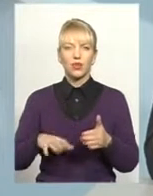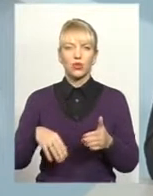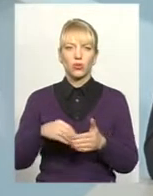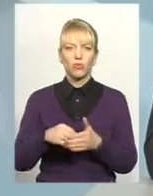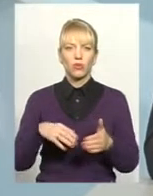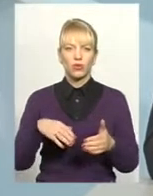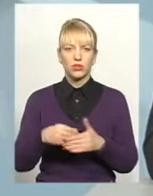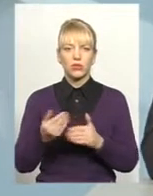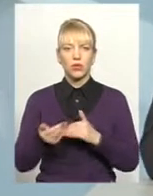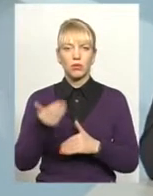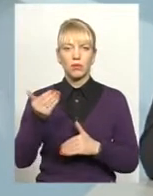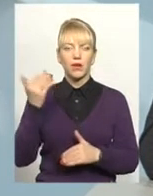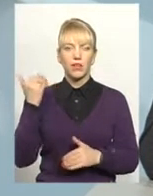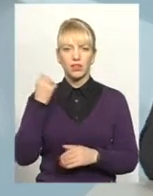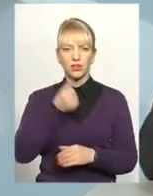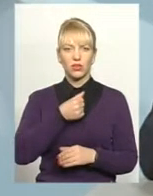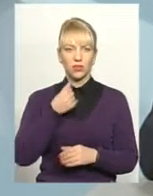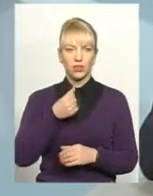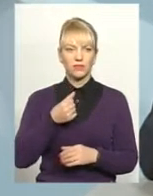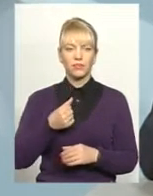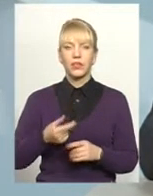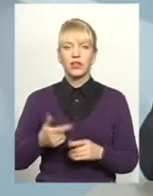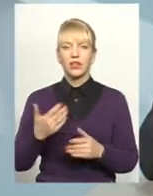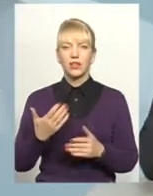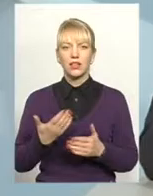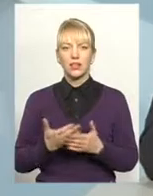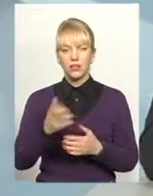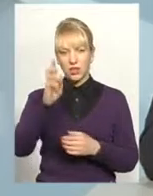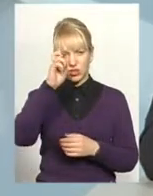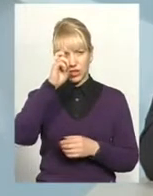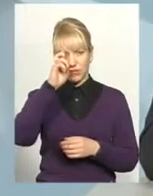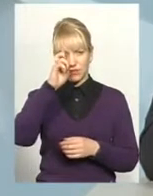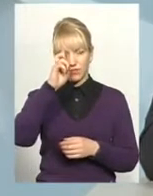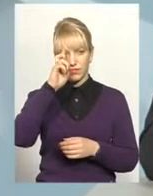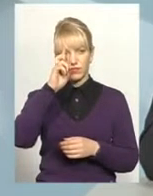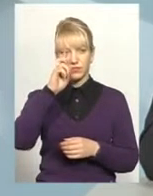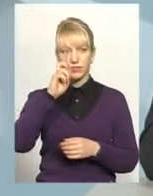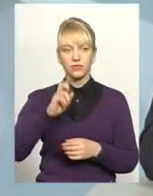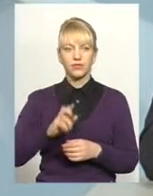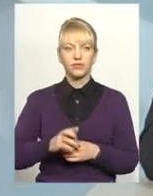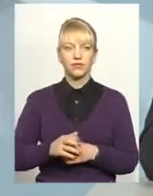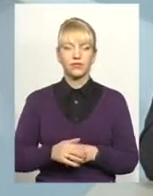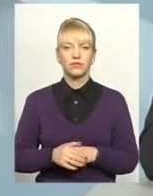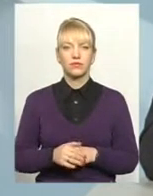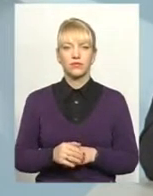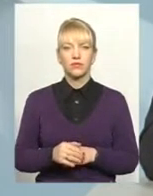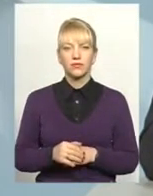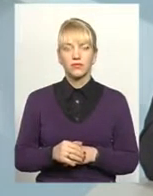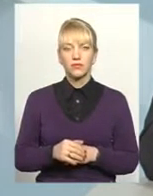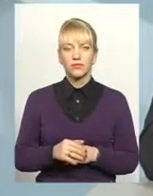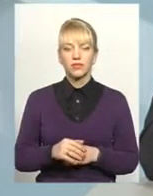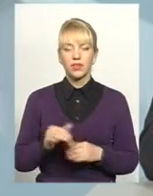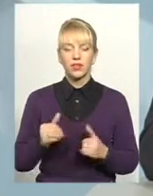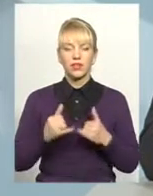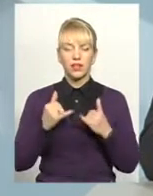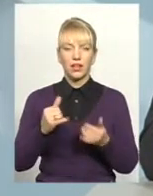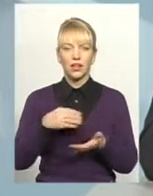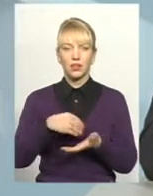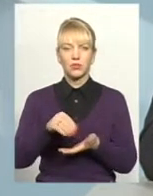роки. Робили вигляд держава, що, значить, у нас для споживачів